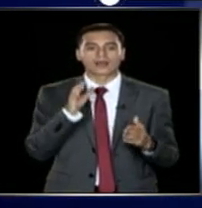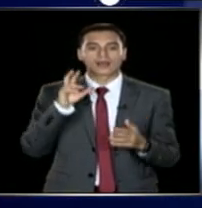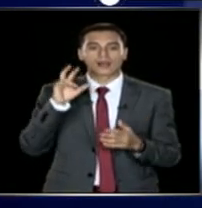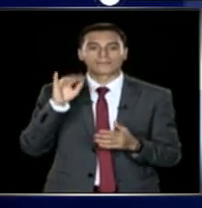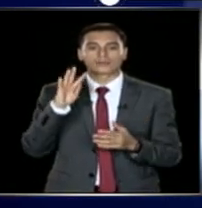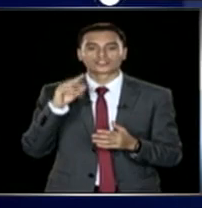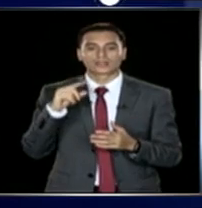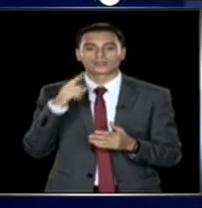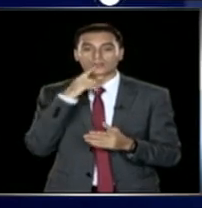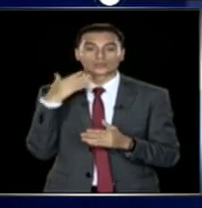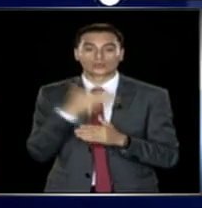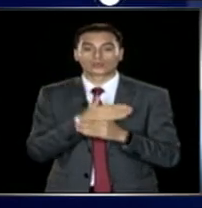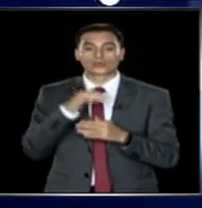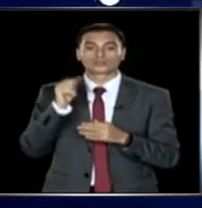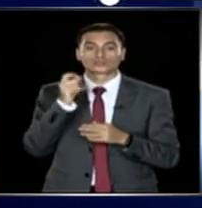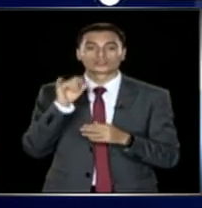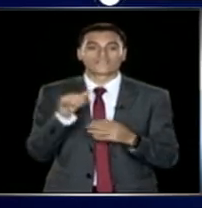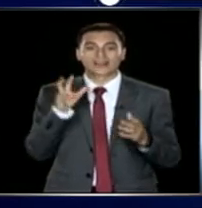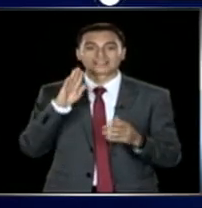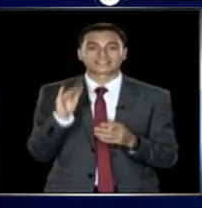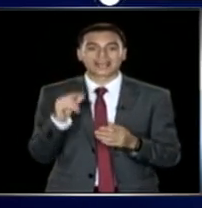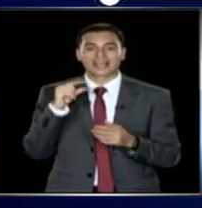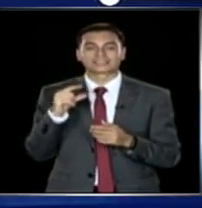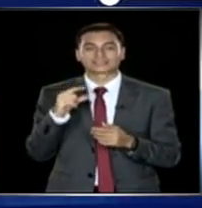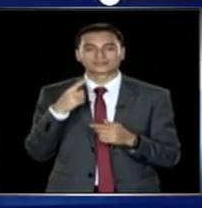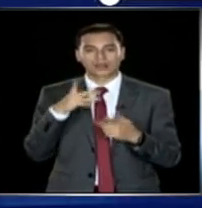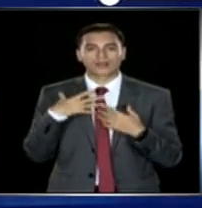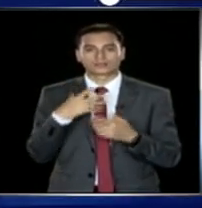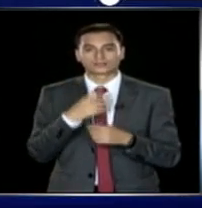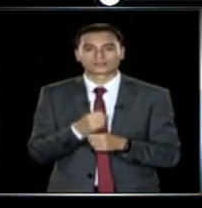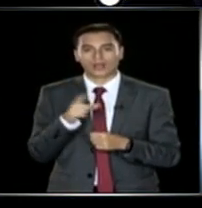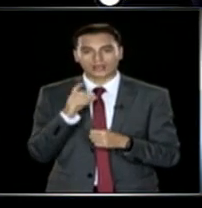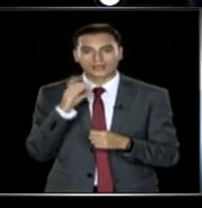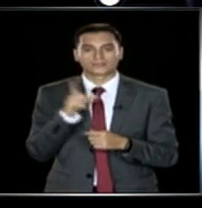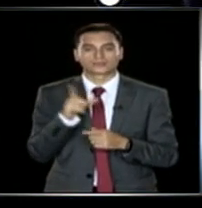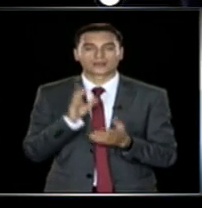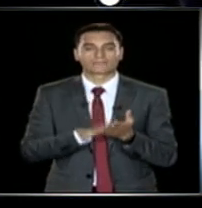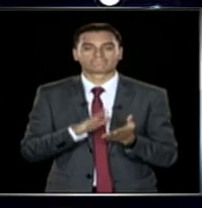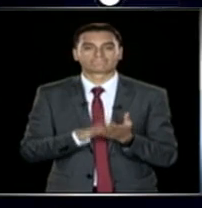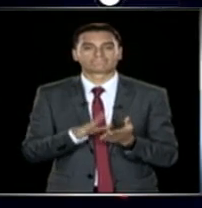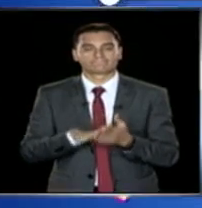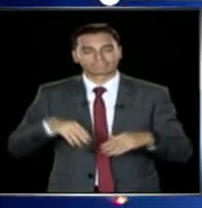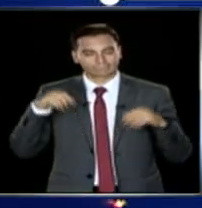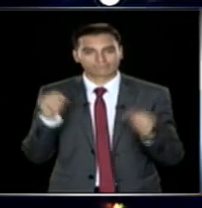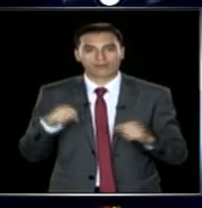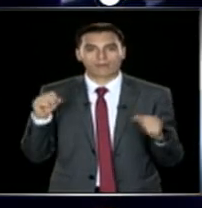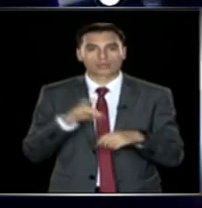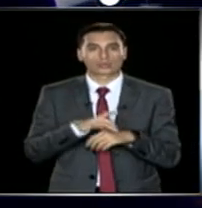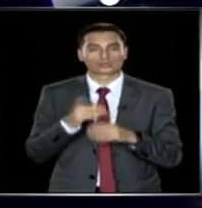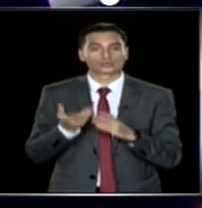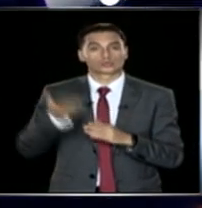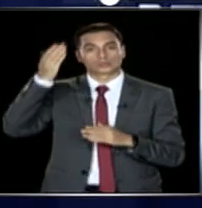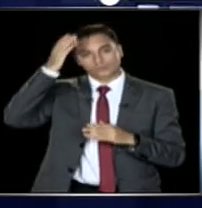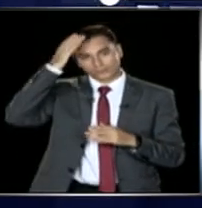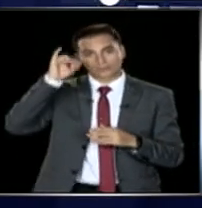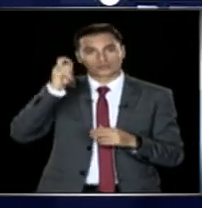السيد، ربنا يديله الصحة. إجابة صحيحة طبعا، دكتور العظيم